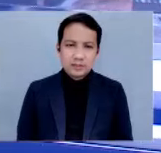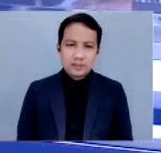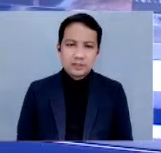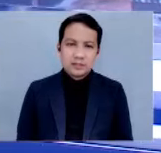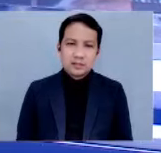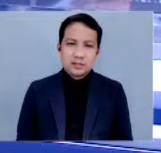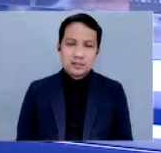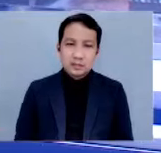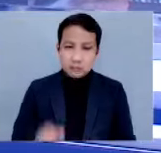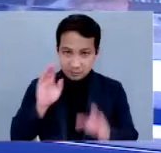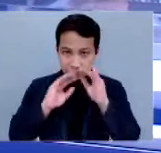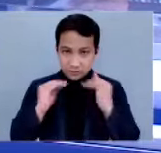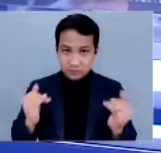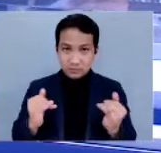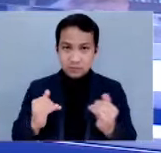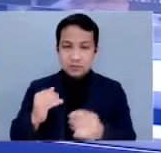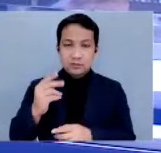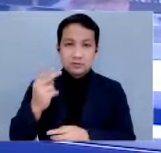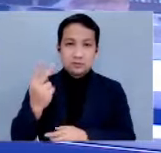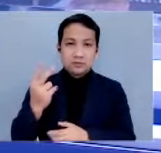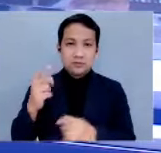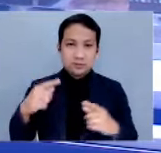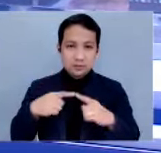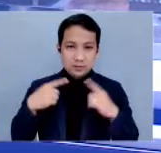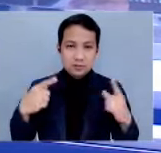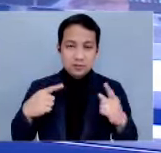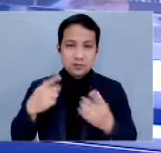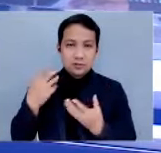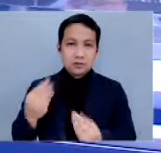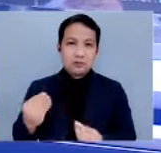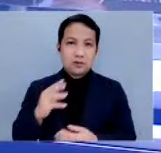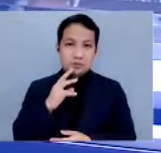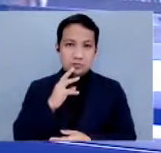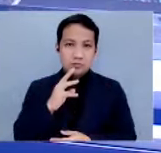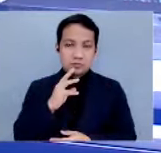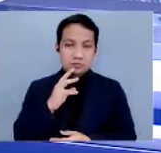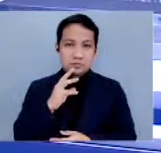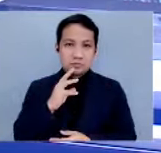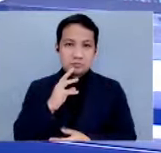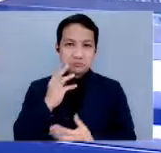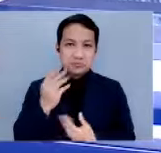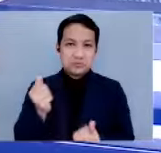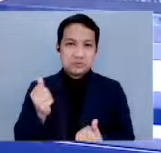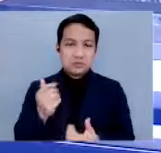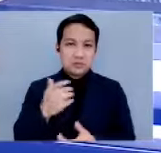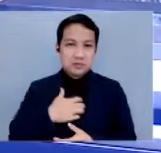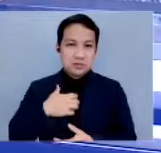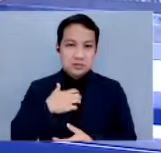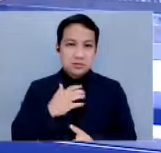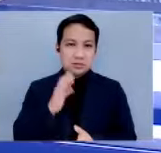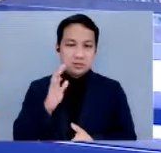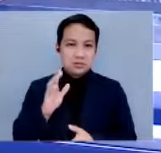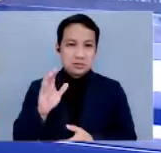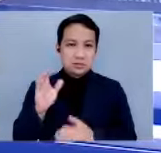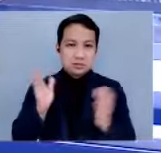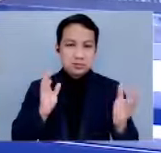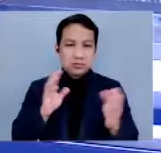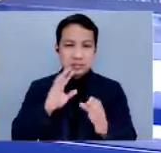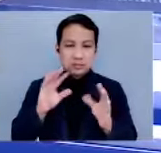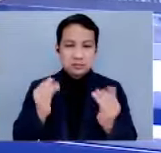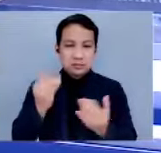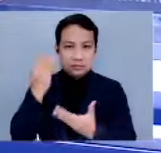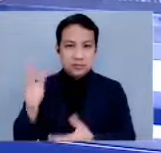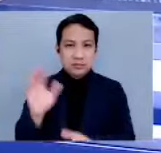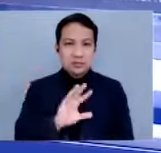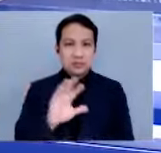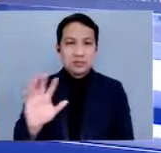Problema pa rin sa dalawang bayan sa Laguna ang kawalan ng supply ng tubig. Kaya naman inireklamo na nila ang water service provider. Nasa frontline